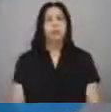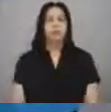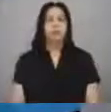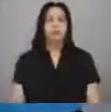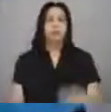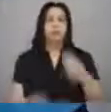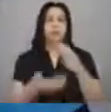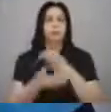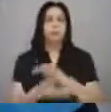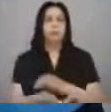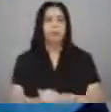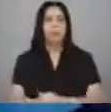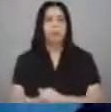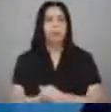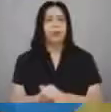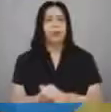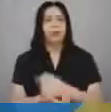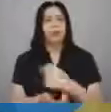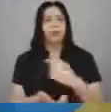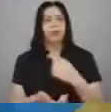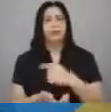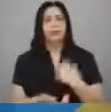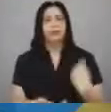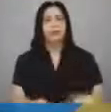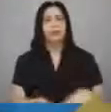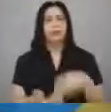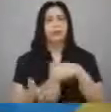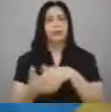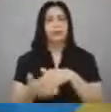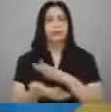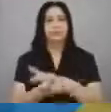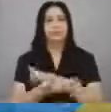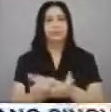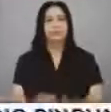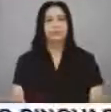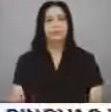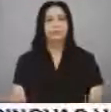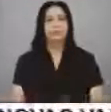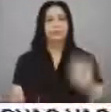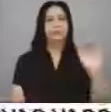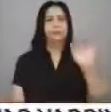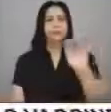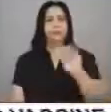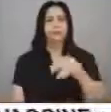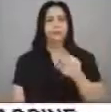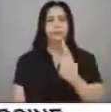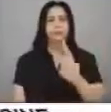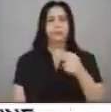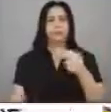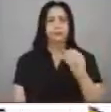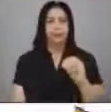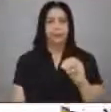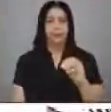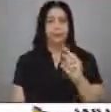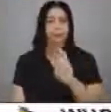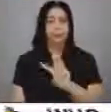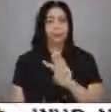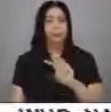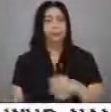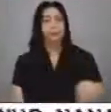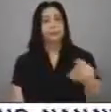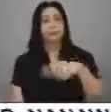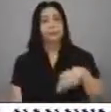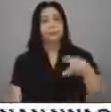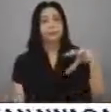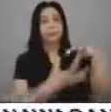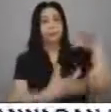supply para maturukan ang mga health workers nito. Kaugnay niyan, pinasaringan ng WHO ang Pfizer at